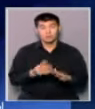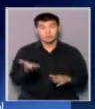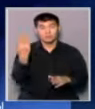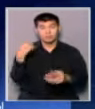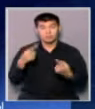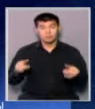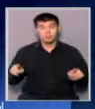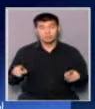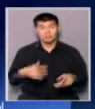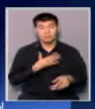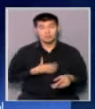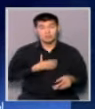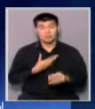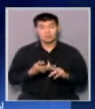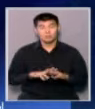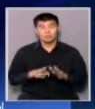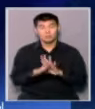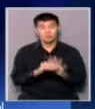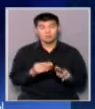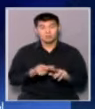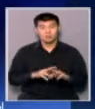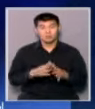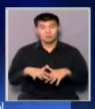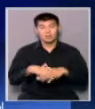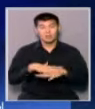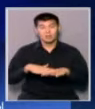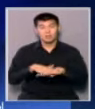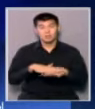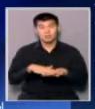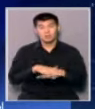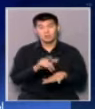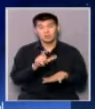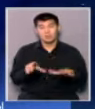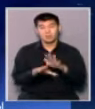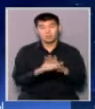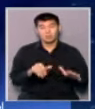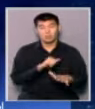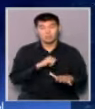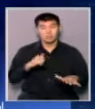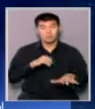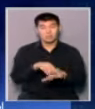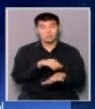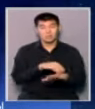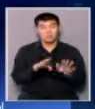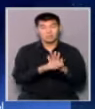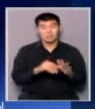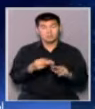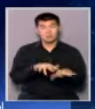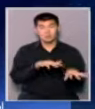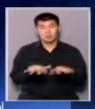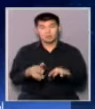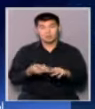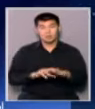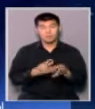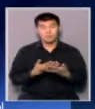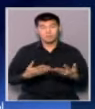бұрынғыдан өзгешелігі, маңыздылығы енді бұл сайлауда халық жергілікті округтің халқы өзінің әкімін сайлауға тікелей араласады.